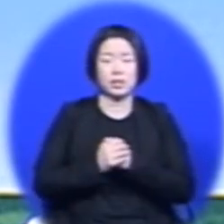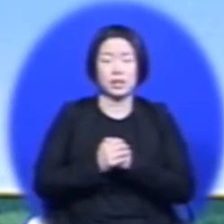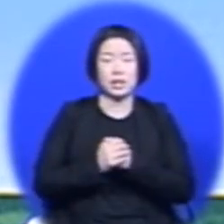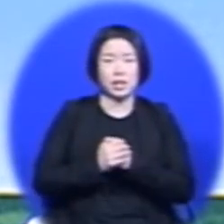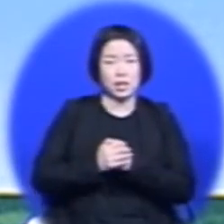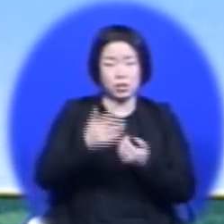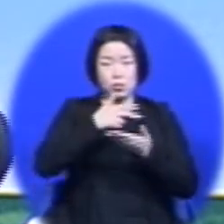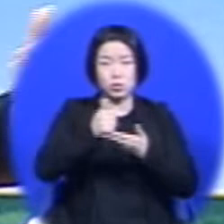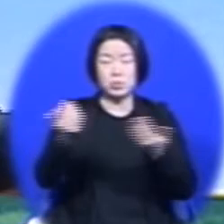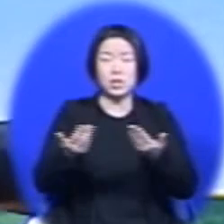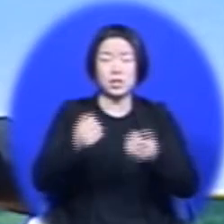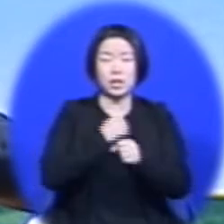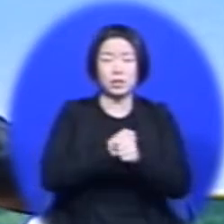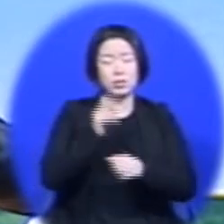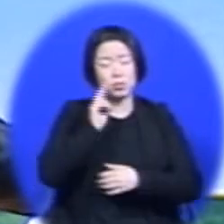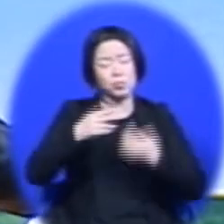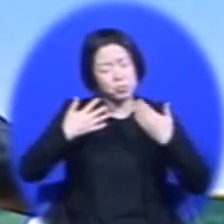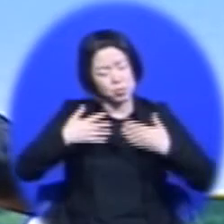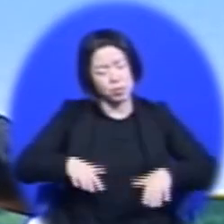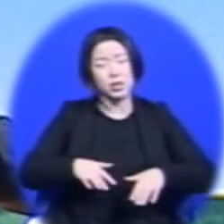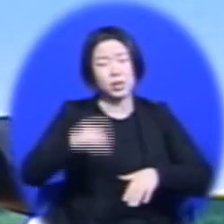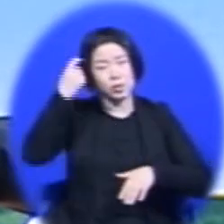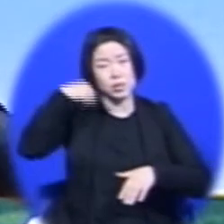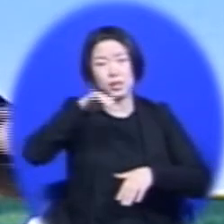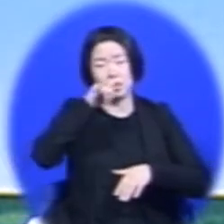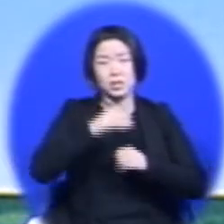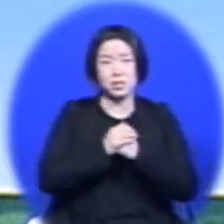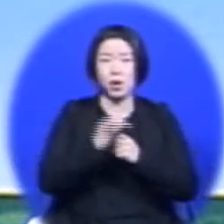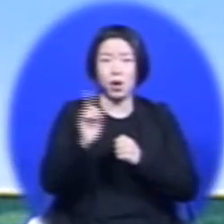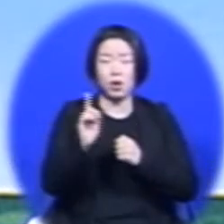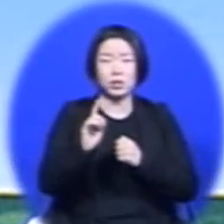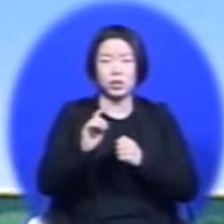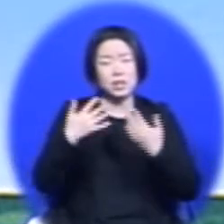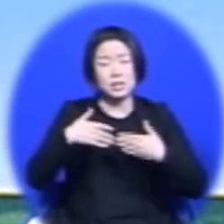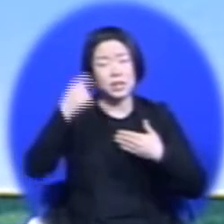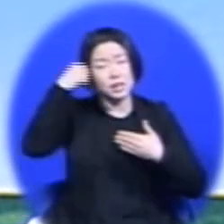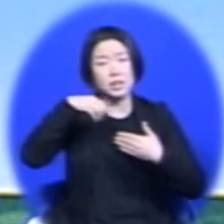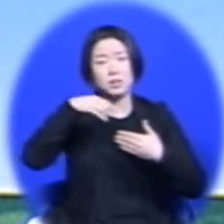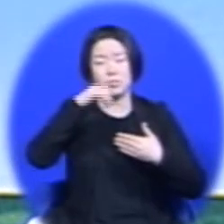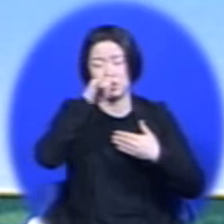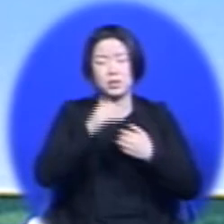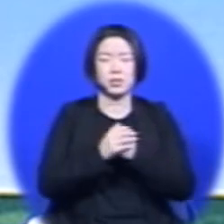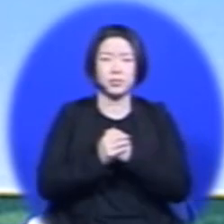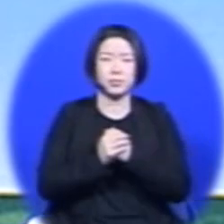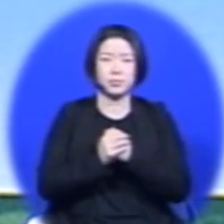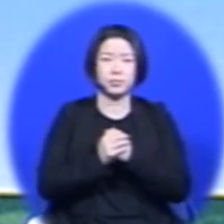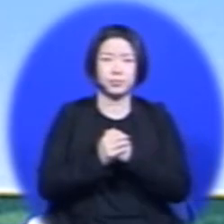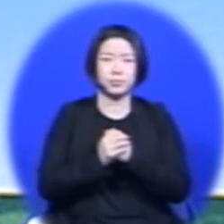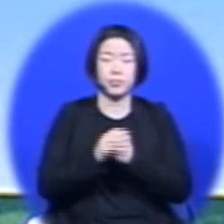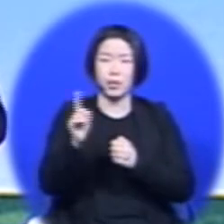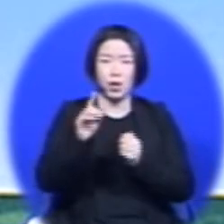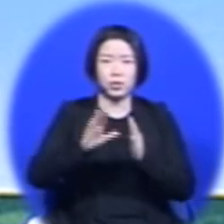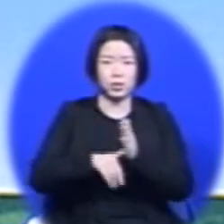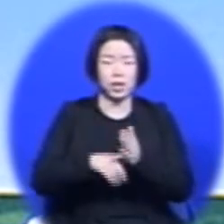주의 일하는 게 어떤 때는 너무 피곤하다고 느낄 때가 있습니다. 어떤 때는 너무 지쳤다는 느낌이 들 때도 있습니다. 어떤